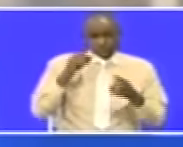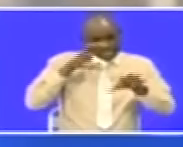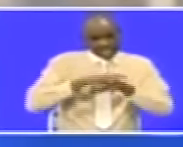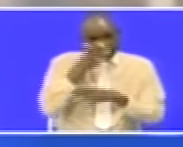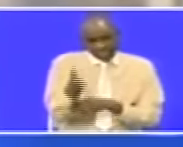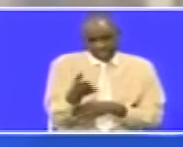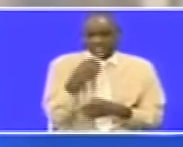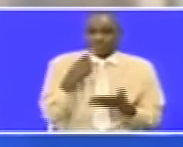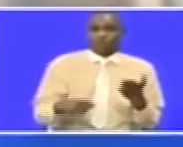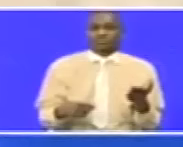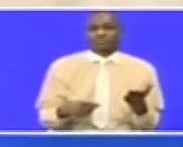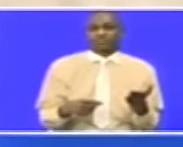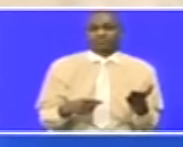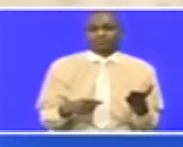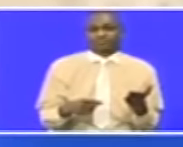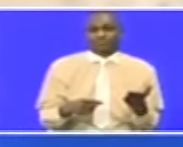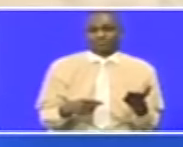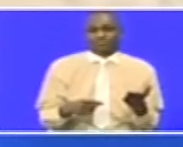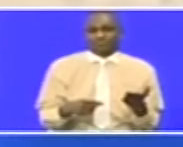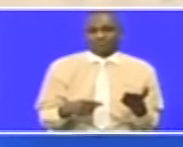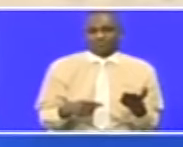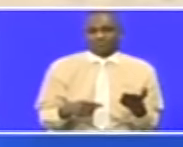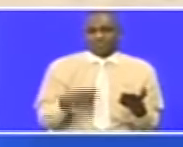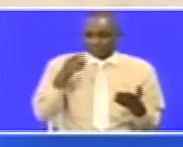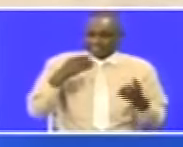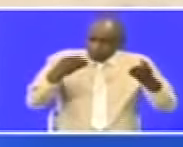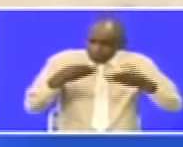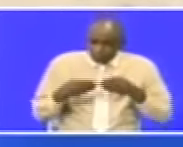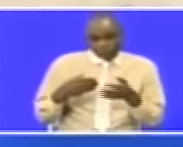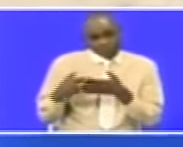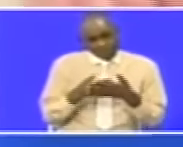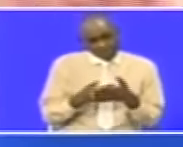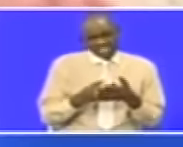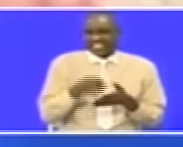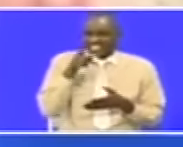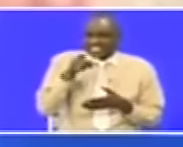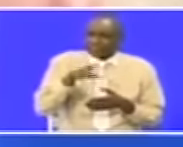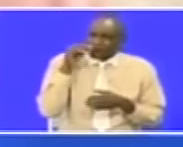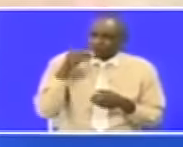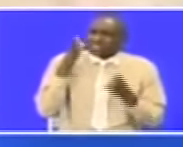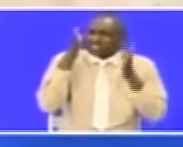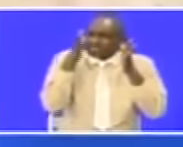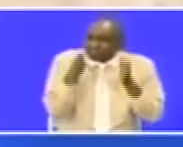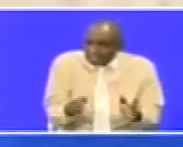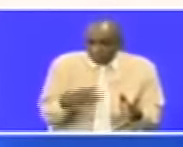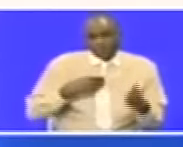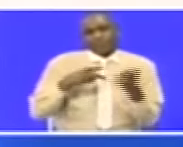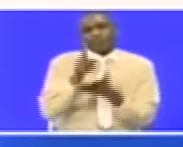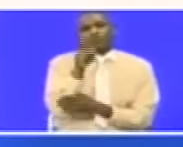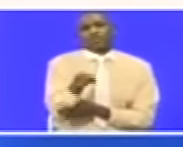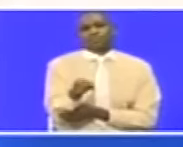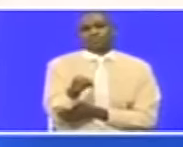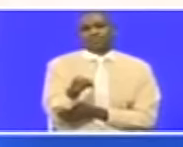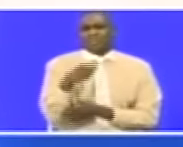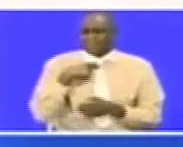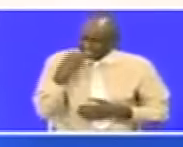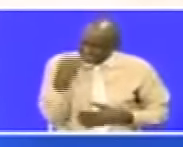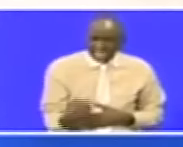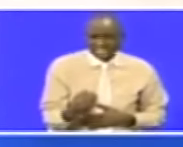ilikuwa ni sexual assault. Ni haki gani naweza tereka ya mtoto ndio ikuwe mtoto wangu anaweza kuwa amerepiwa alafu tena mtoto